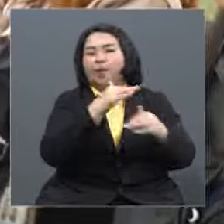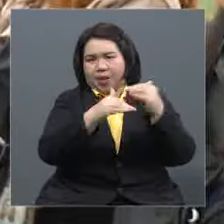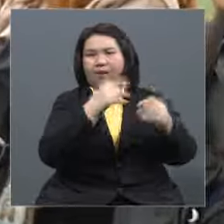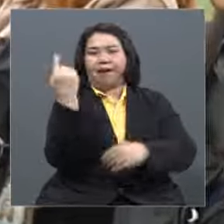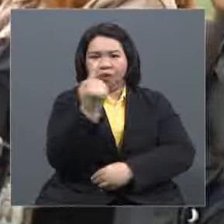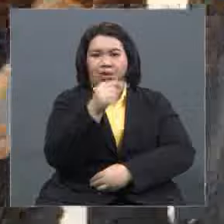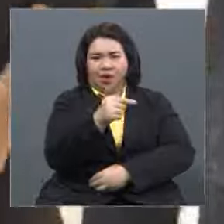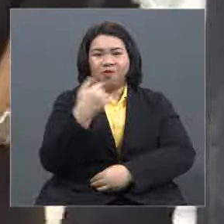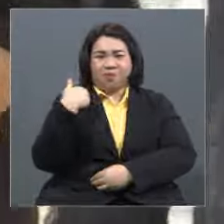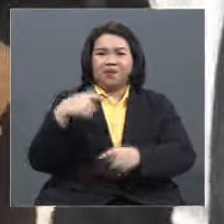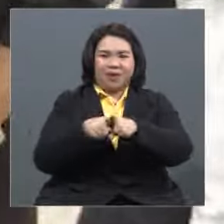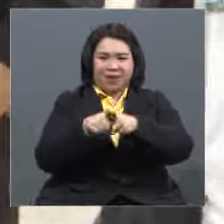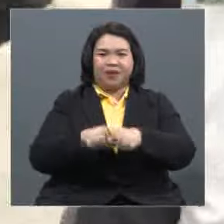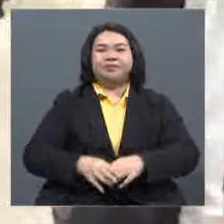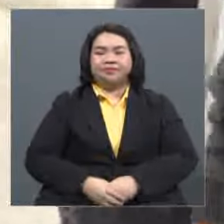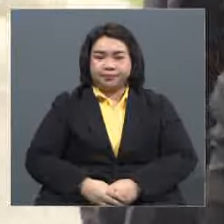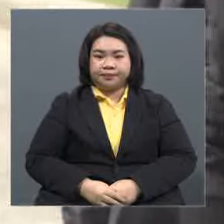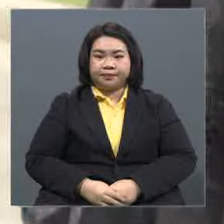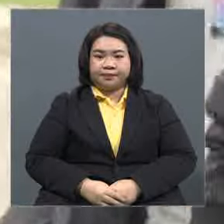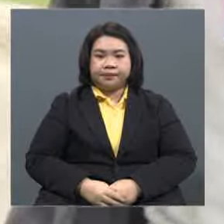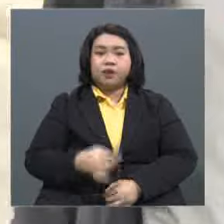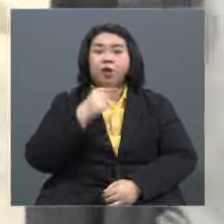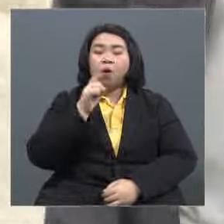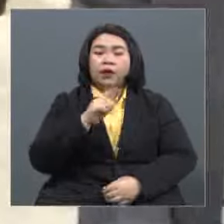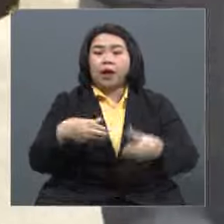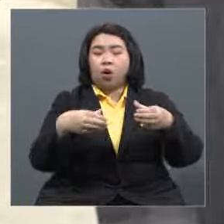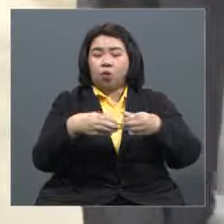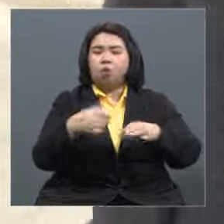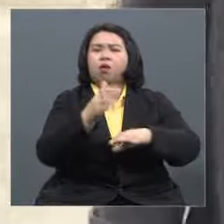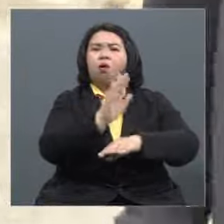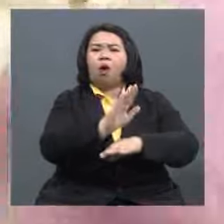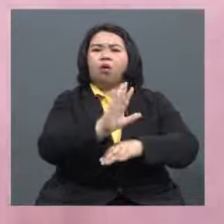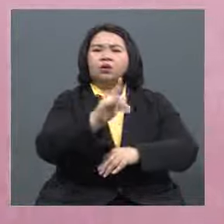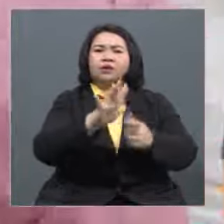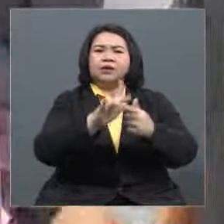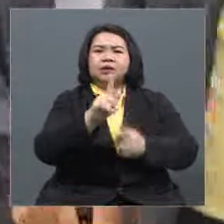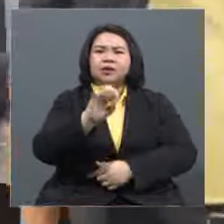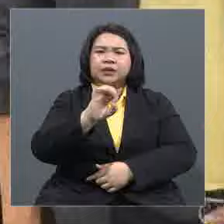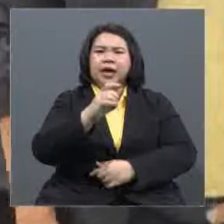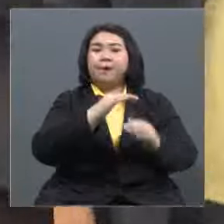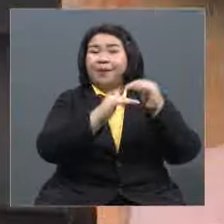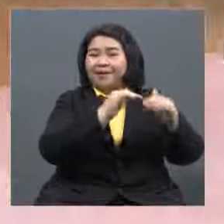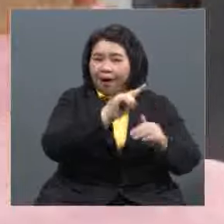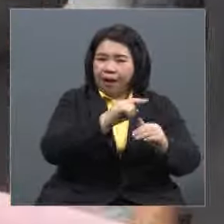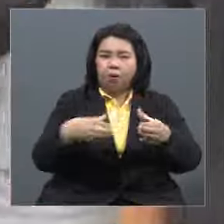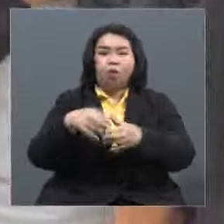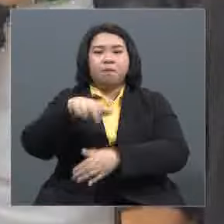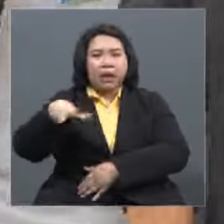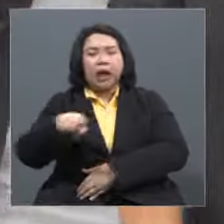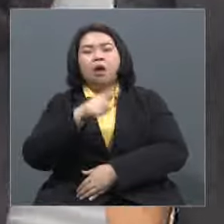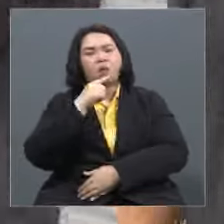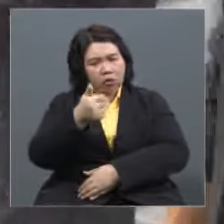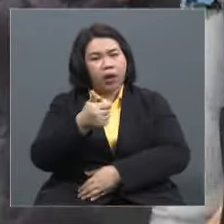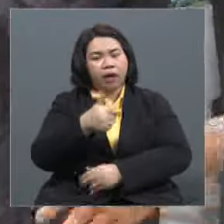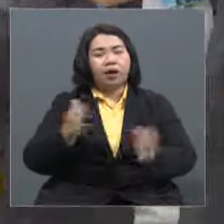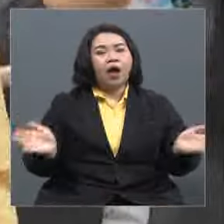ท่องเที่ยวส่วนความสัมพันธ์ระหว่างพรรคชาติพัฒนากับพรรคเพื่อไทยมีมาอย่างยาวนานนะคะพรรคชาติพัฒนาก็พร้อม